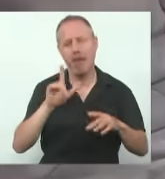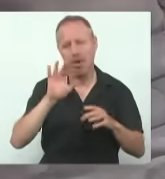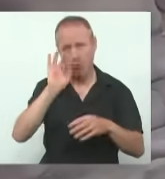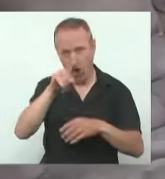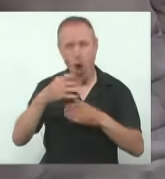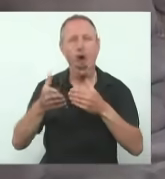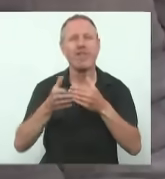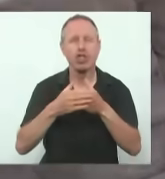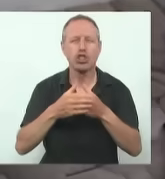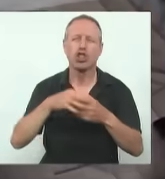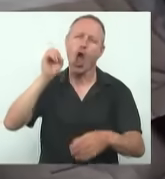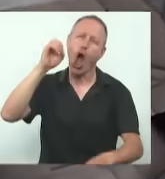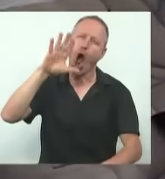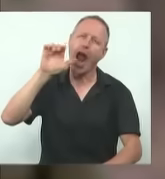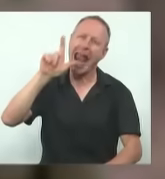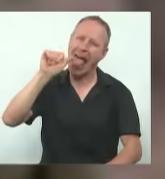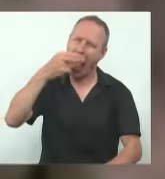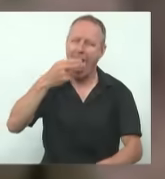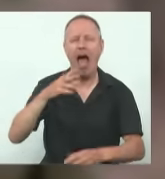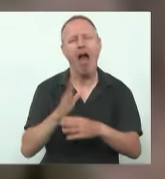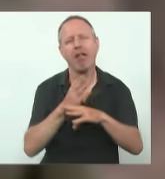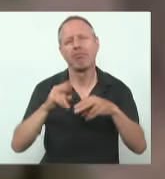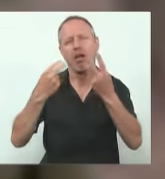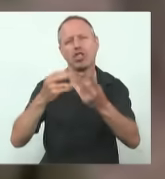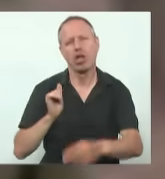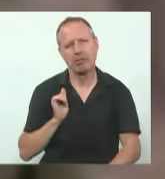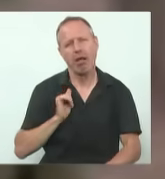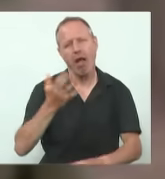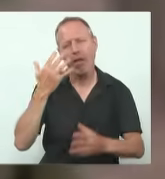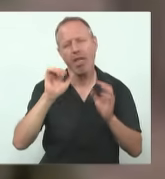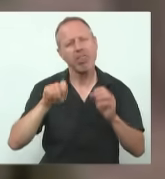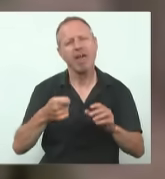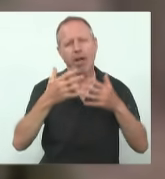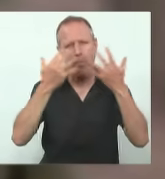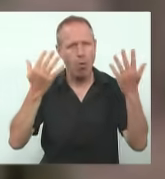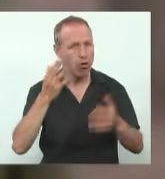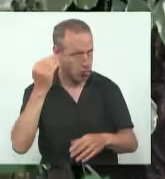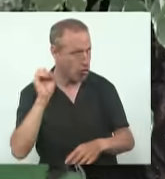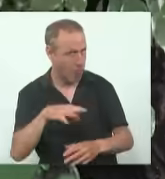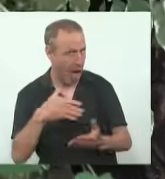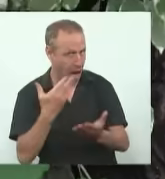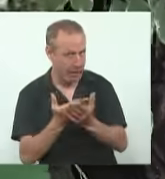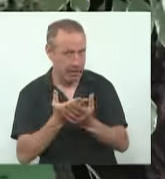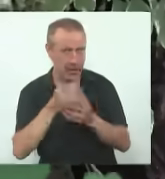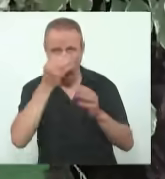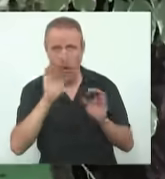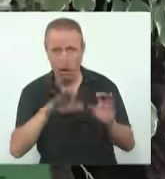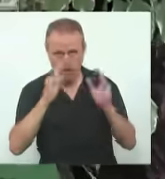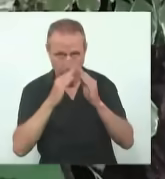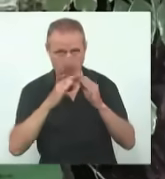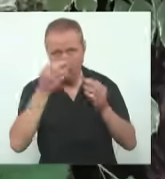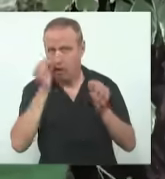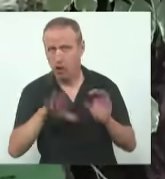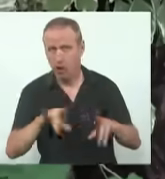לאה, ההחלטה לחזור לצהל הייתה דווקא ברורה. כשבאה ההצעה הזאת פתאום עכשיו, תעזוב את הבית, לעזוב את החיים שלך ופתאום